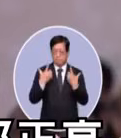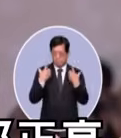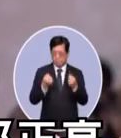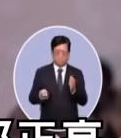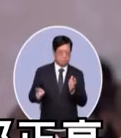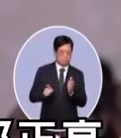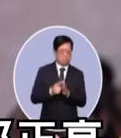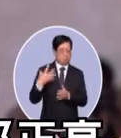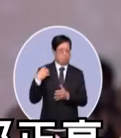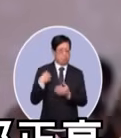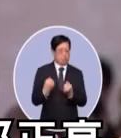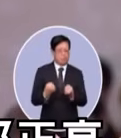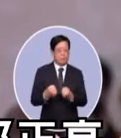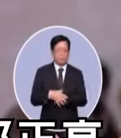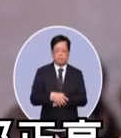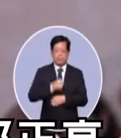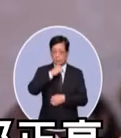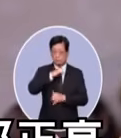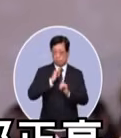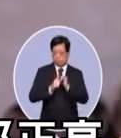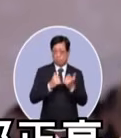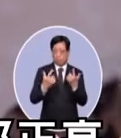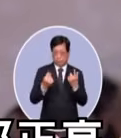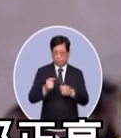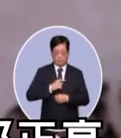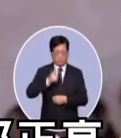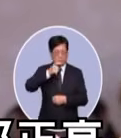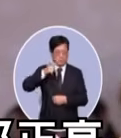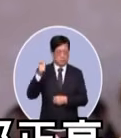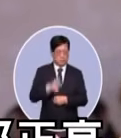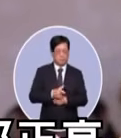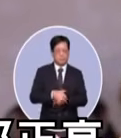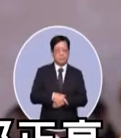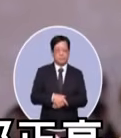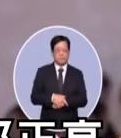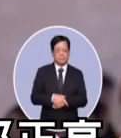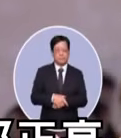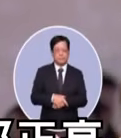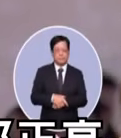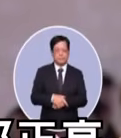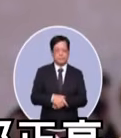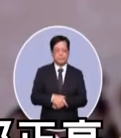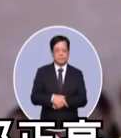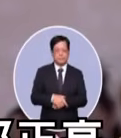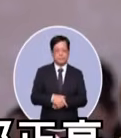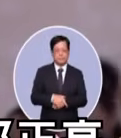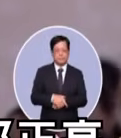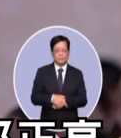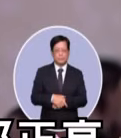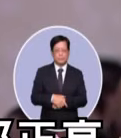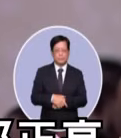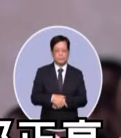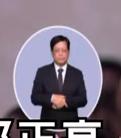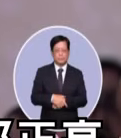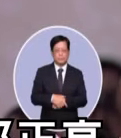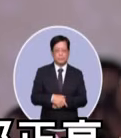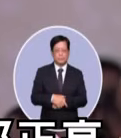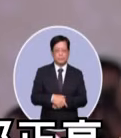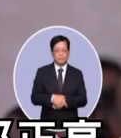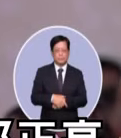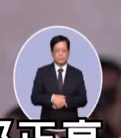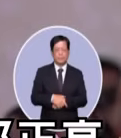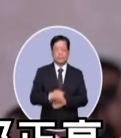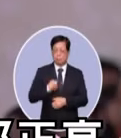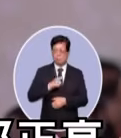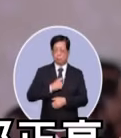湾嘛，你就会知道赖清德他只要讲到台，他只要讲到民主，一定接的是台湾呐、啊，不可能去